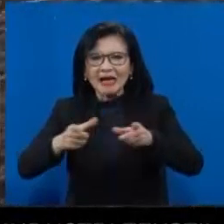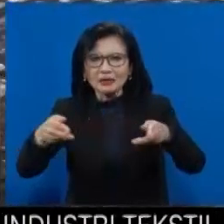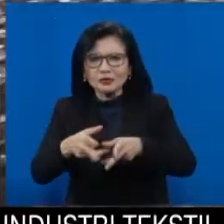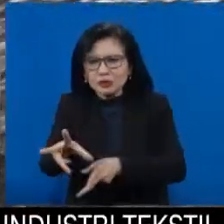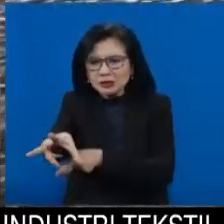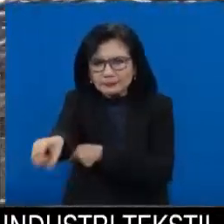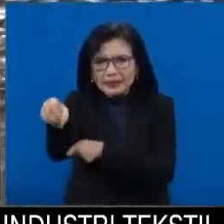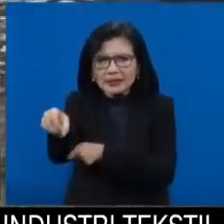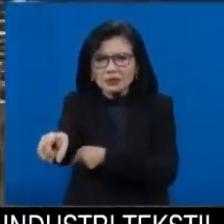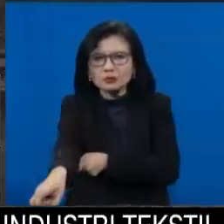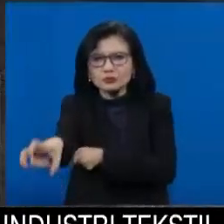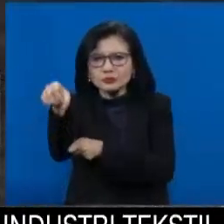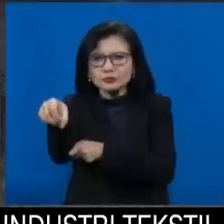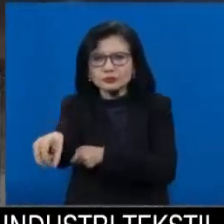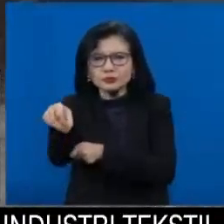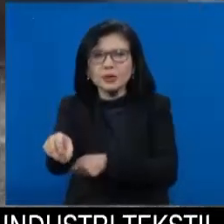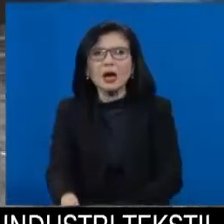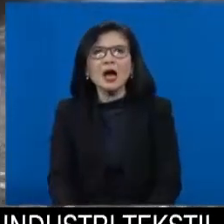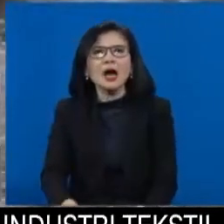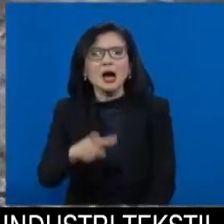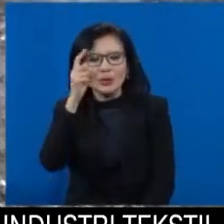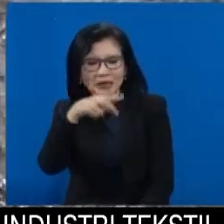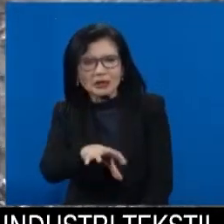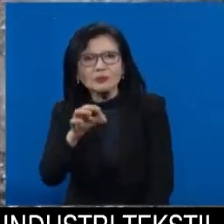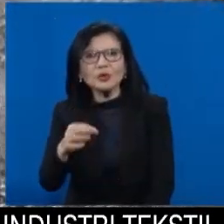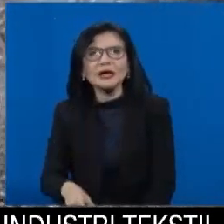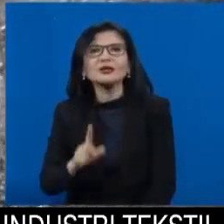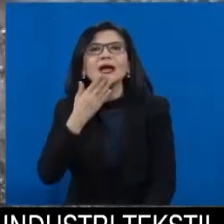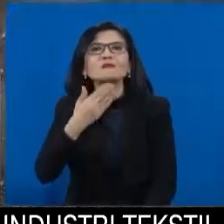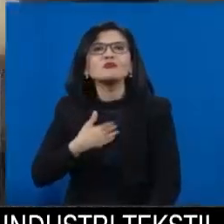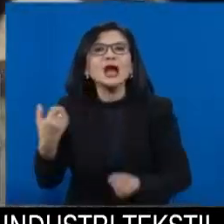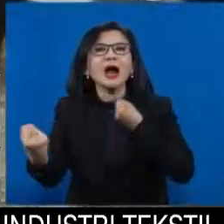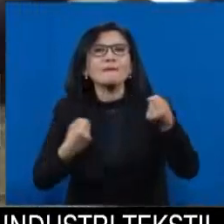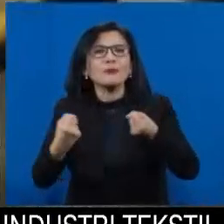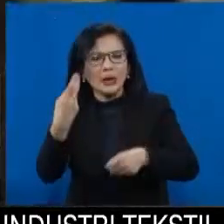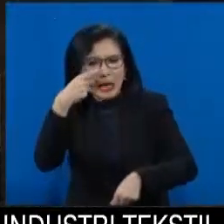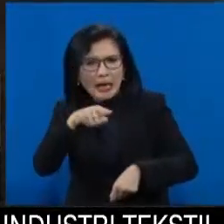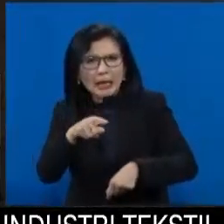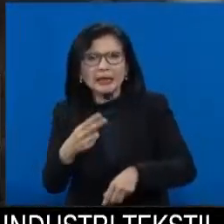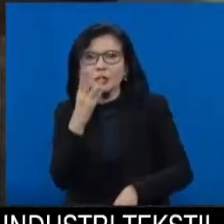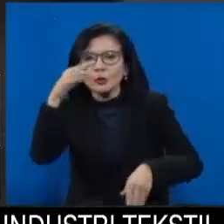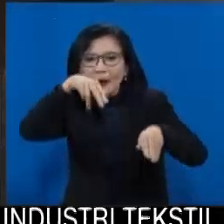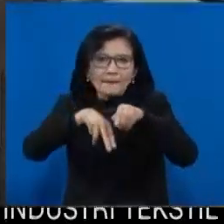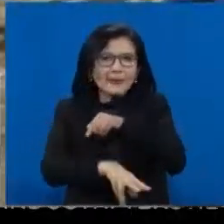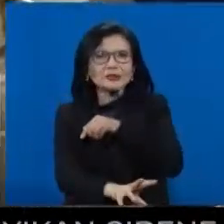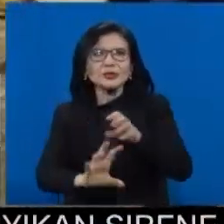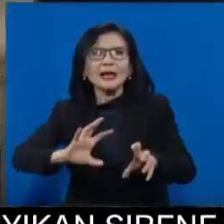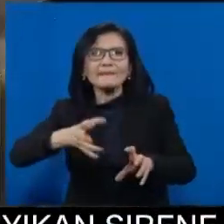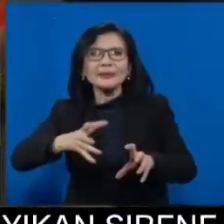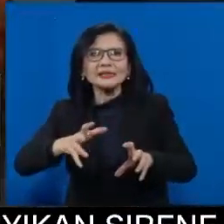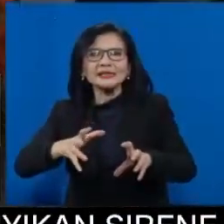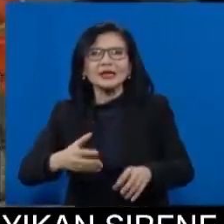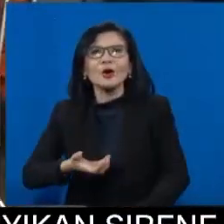ular. Menurut warga, ular ditemukan pertama kali oleh pemilik mobil yang melihat ular masuk ke balik kap mesin saat